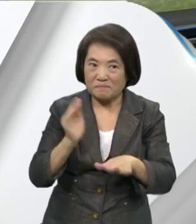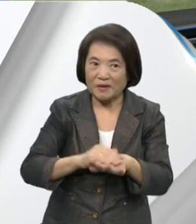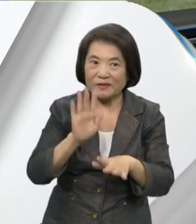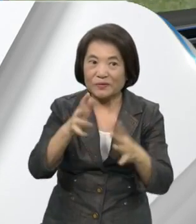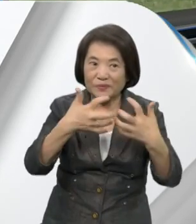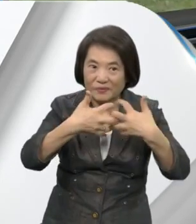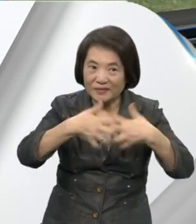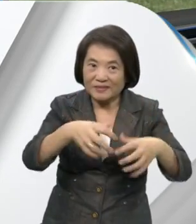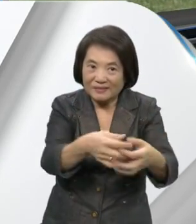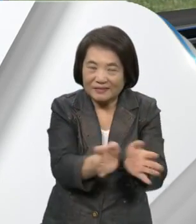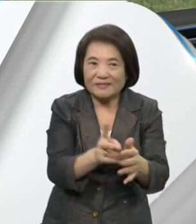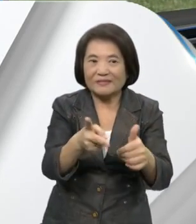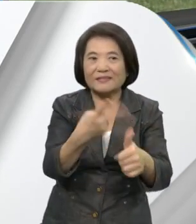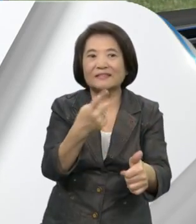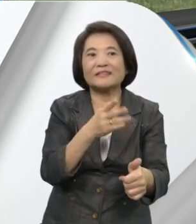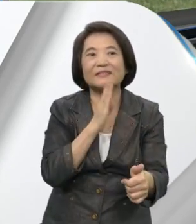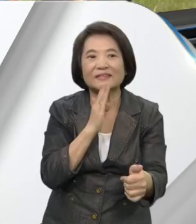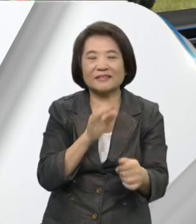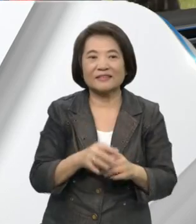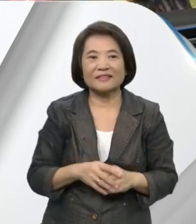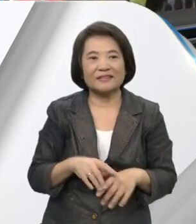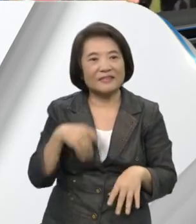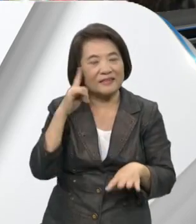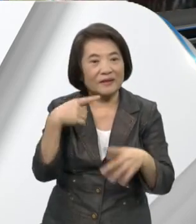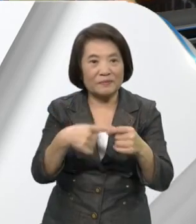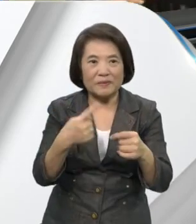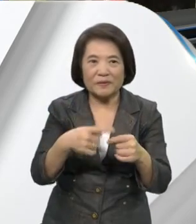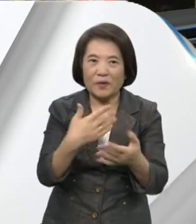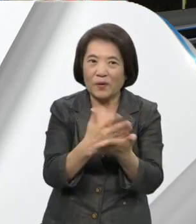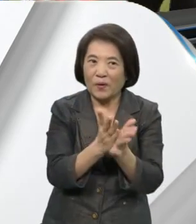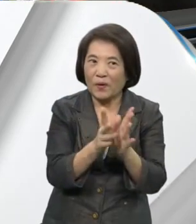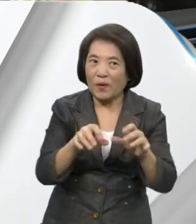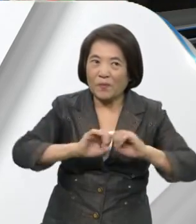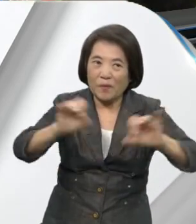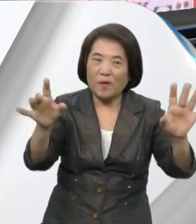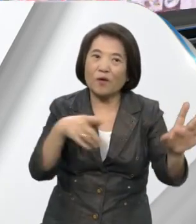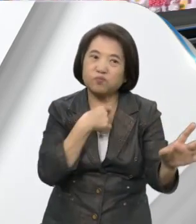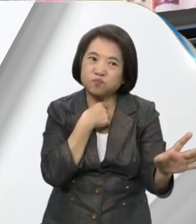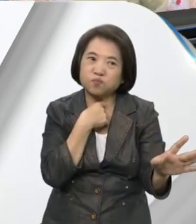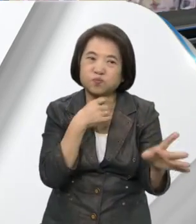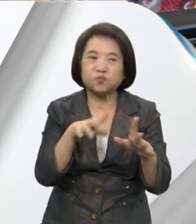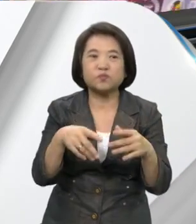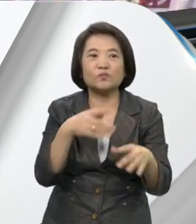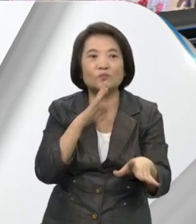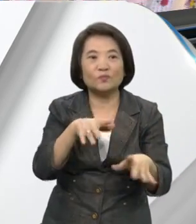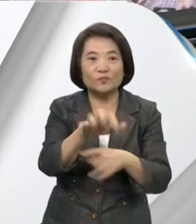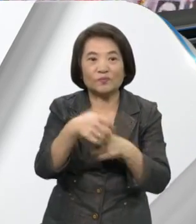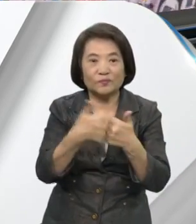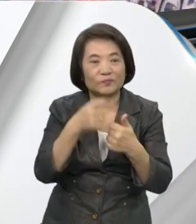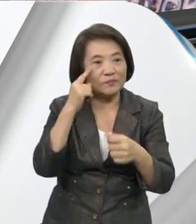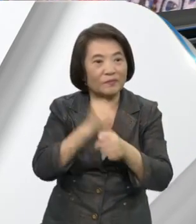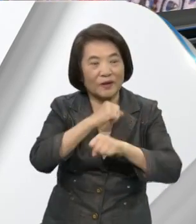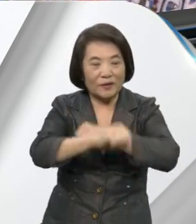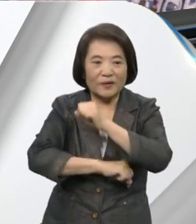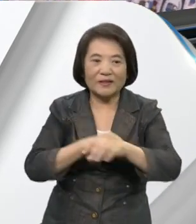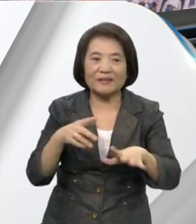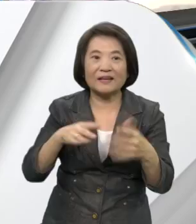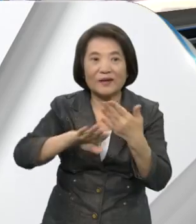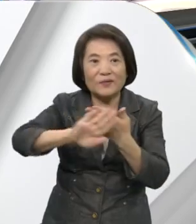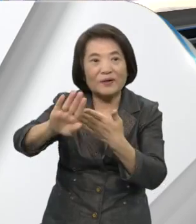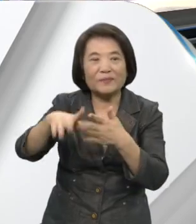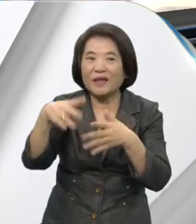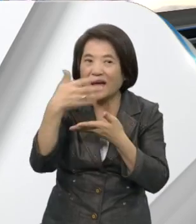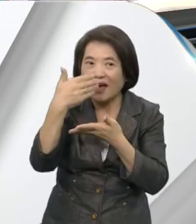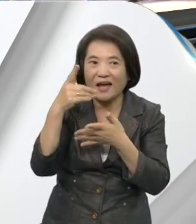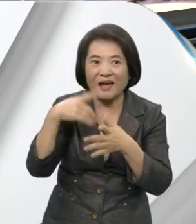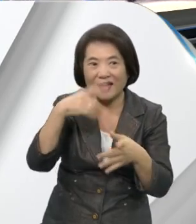人有机米族的第一名。为了推广米食的多样性，福利项农会举办热创业，